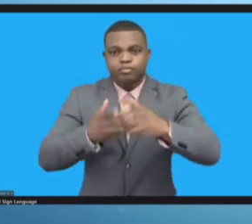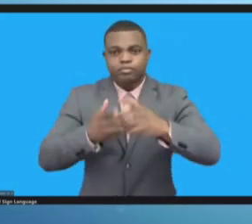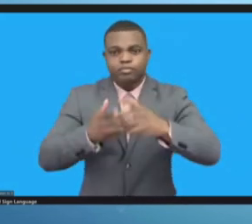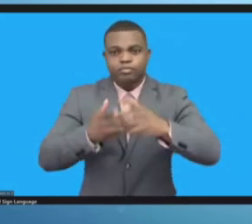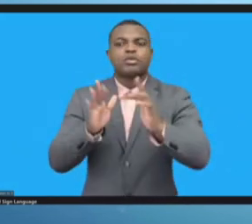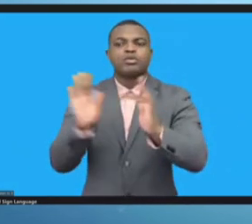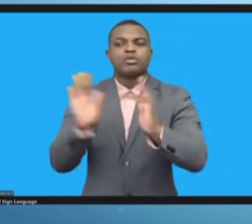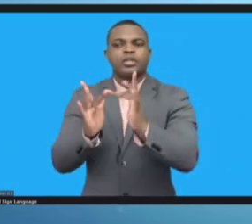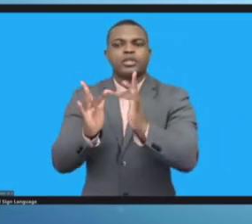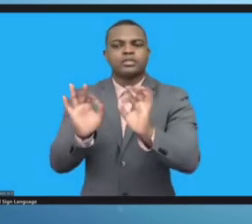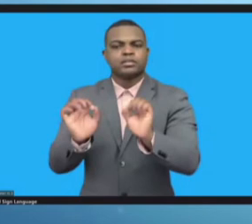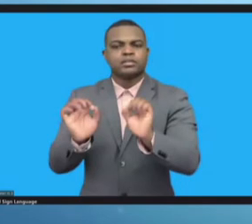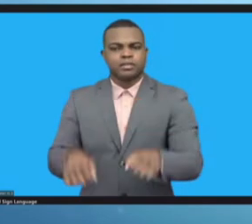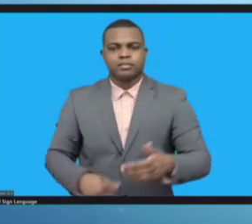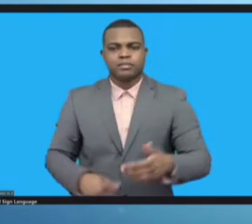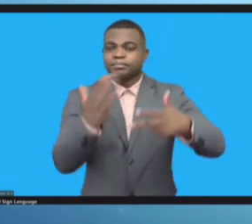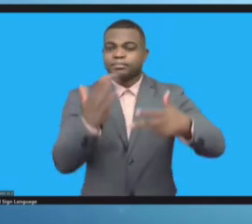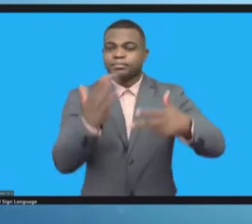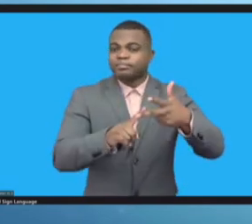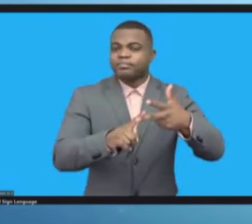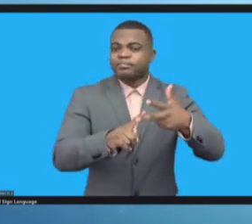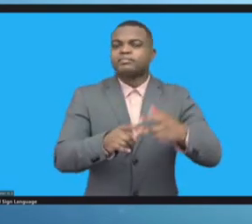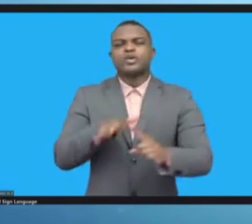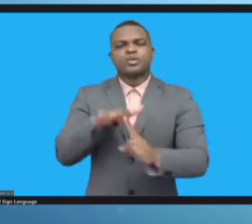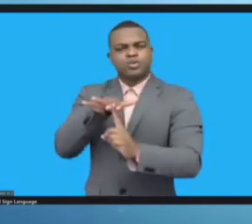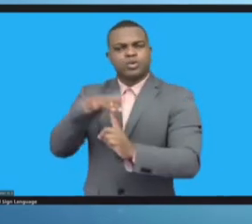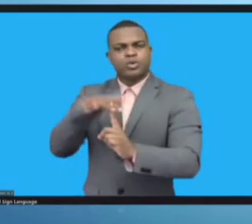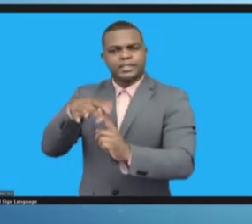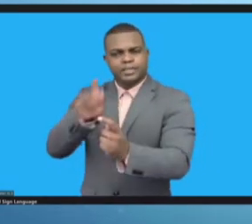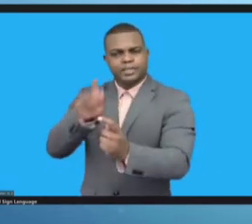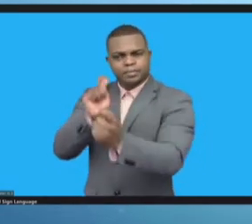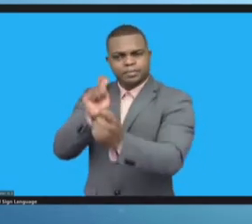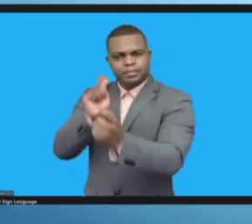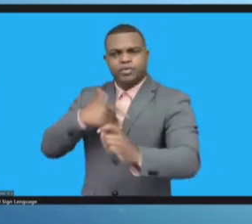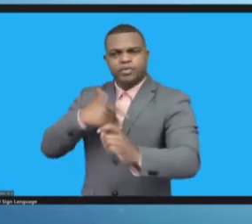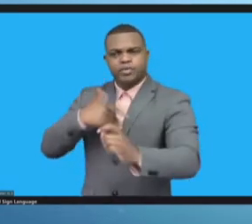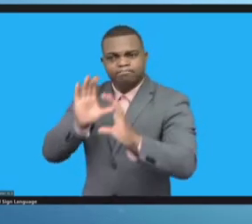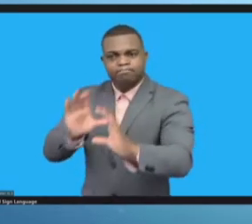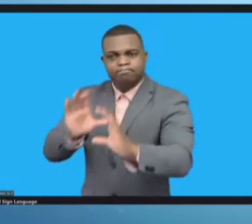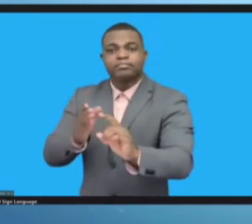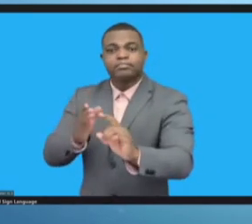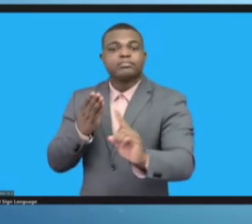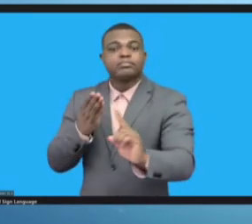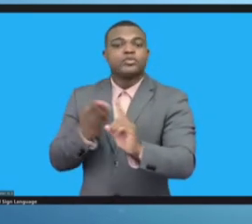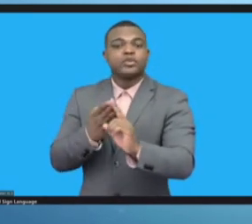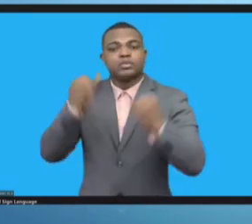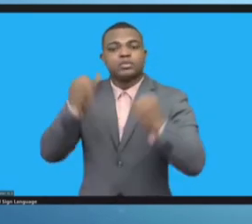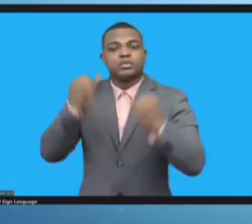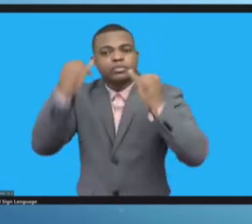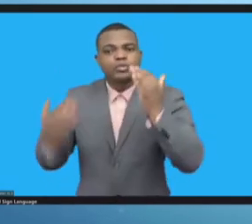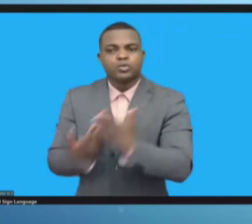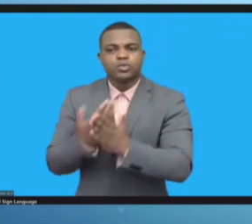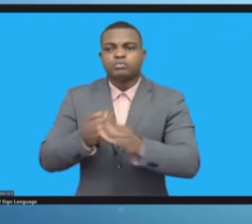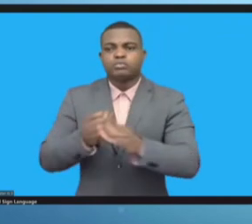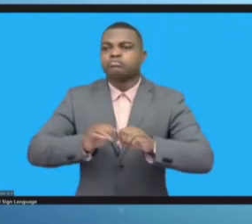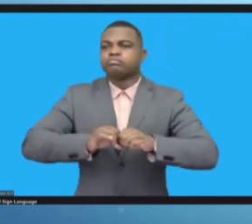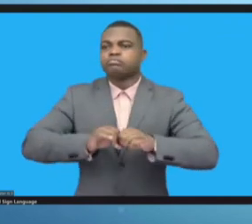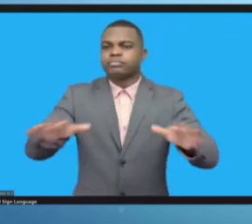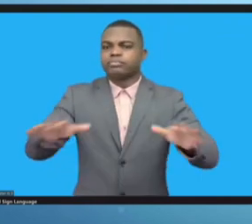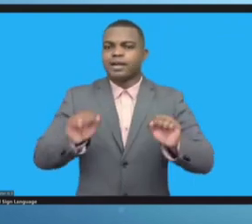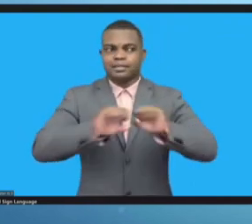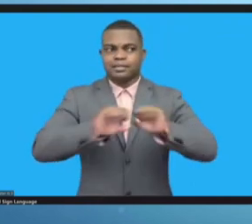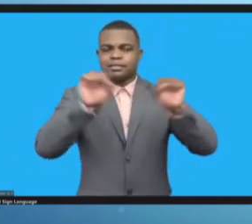privée, ainsi qu'une infrastructure nationale pour les États membres. Ensuite, la mise en œuvre d'une